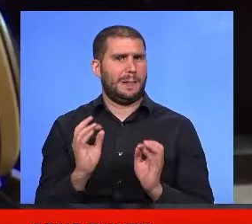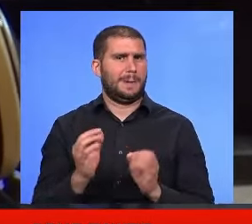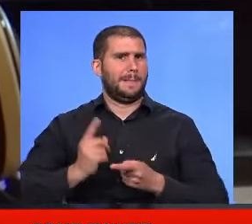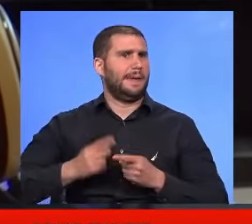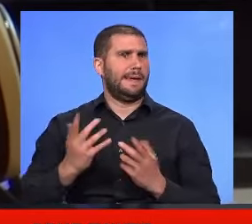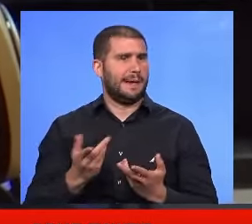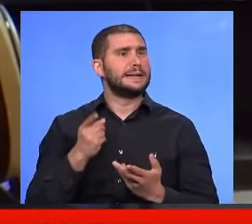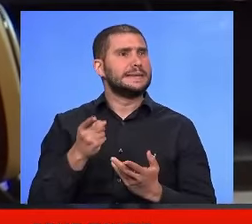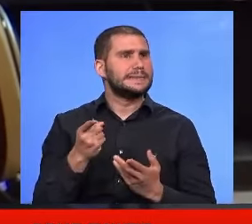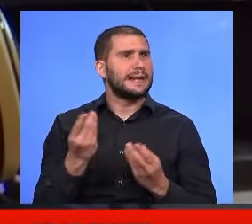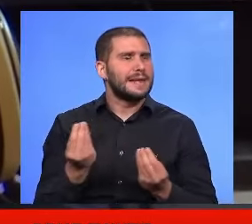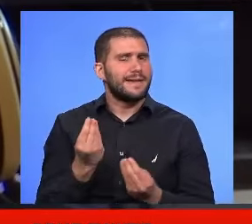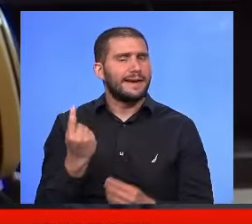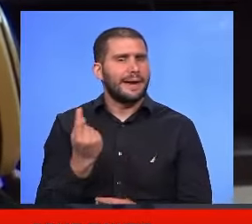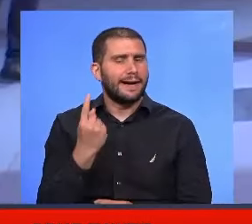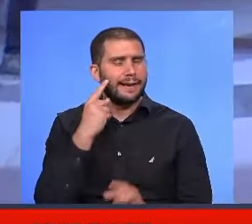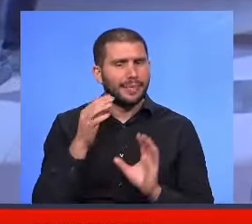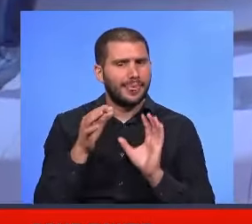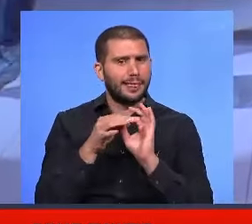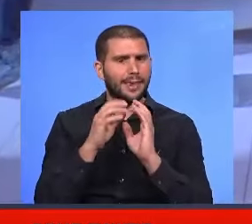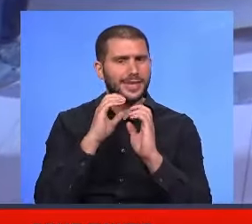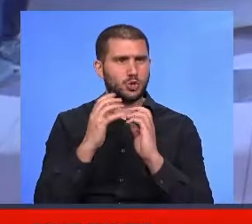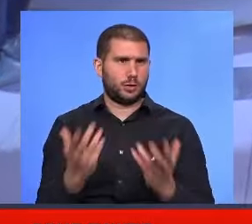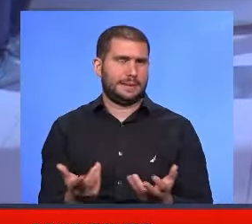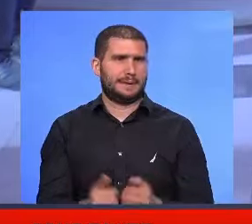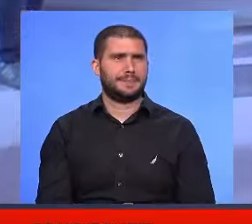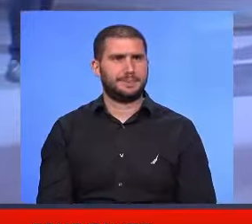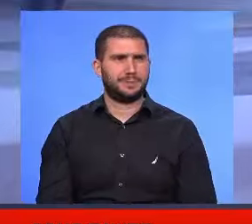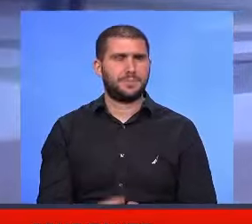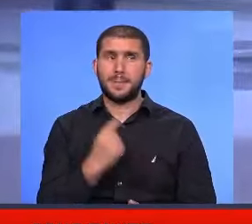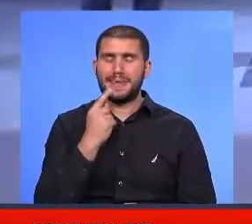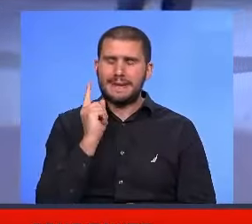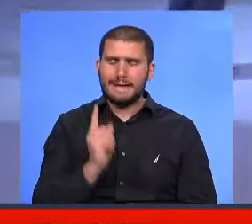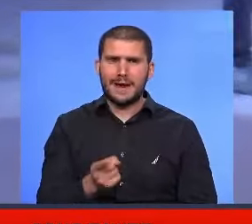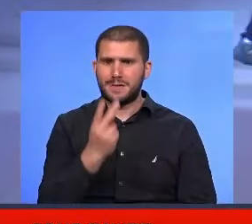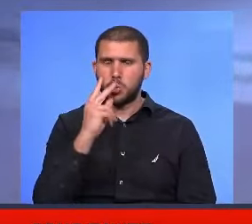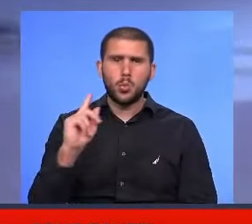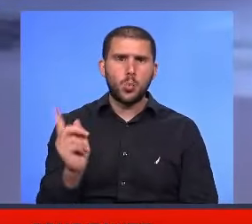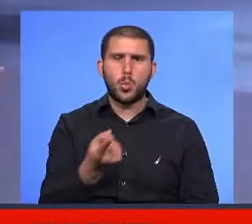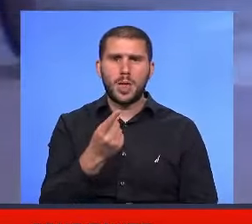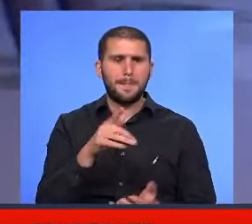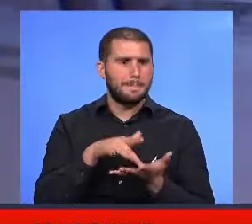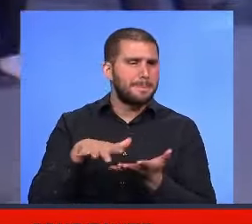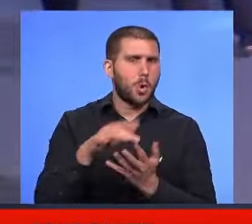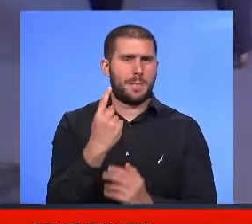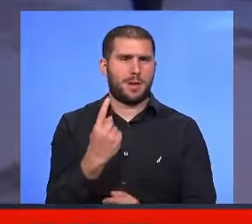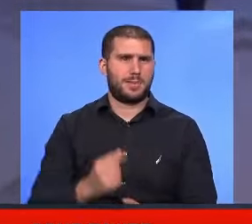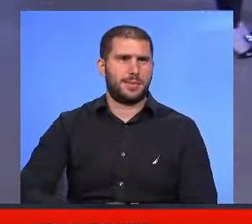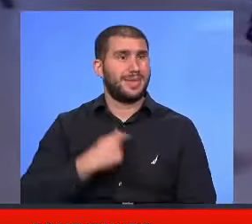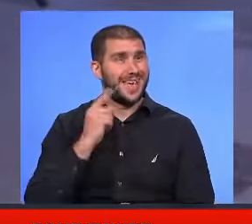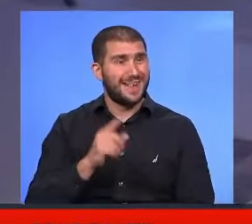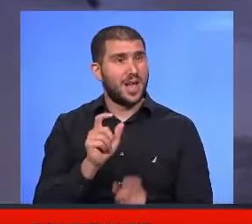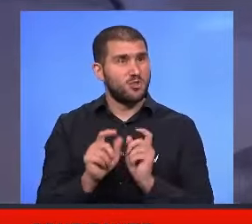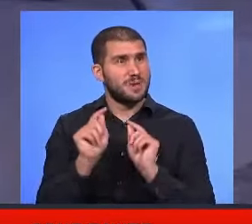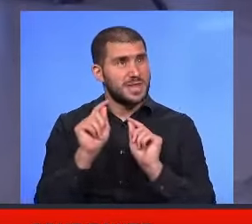כי זה הדבר היחיד שמתקשר. אז אמרתי, אני חייב לראות את כולם בחלל אחד. אני חייב שגם אנשים